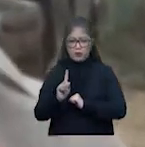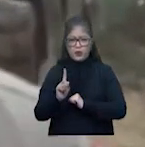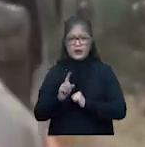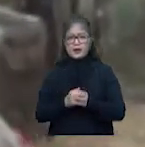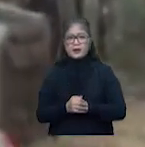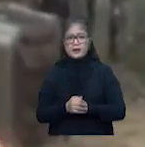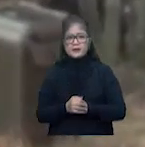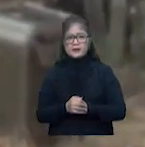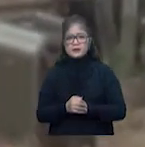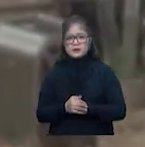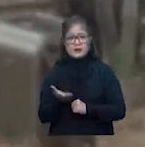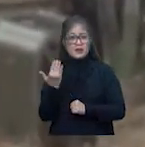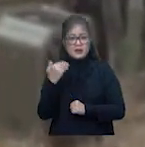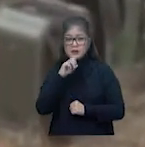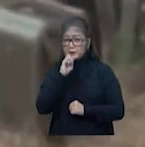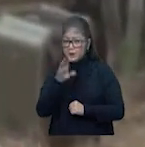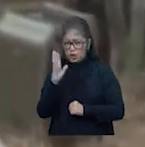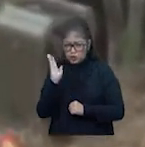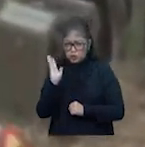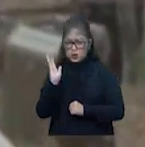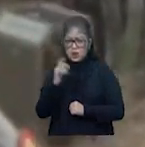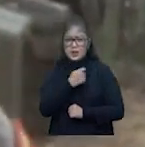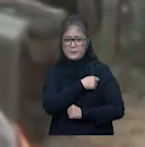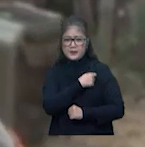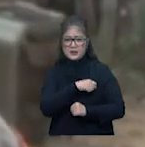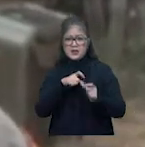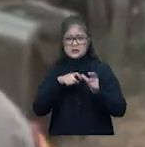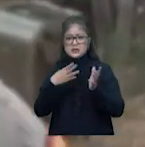Tentunya tadi sudah disampaikan juga sama dari Kementerian SDM bahwa